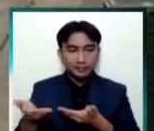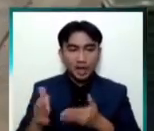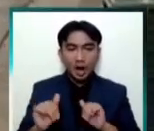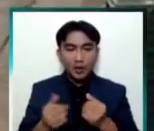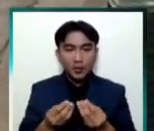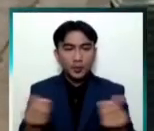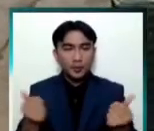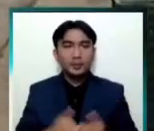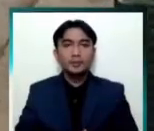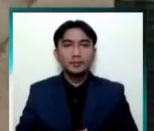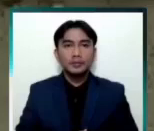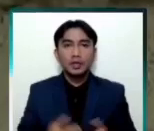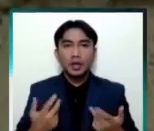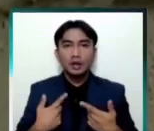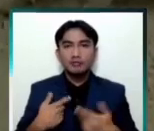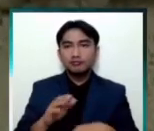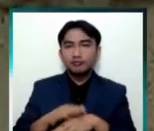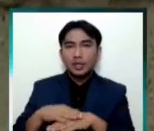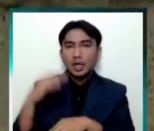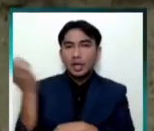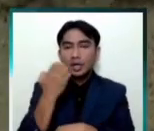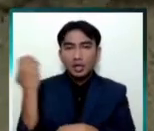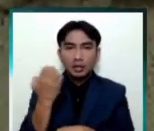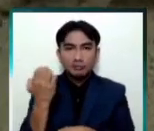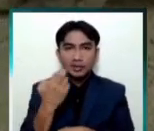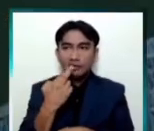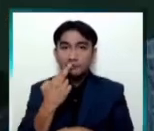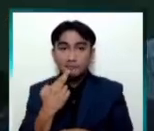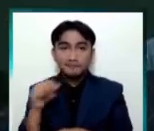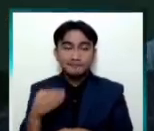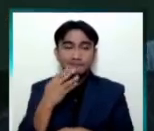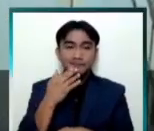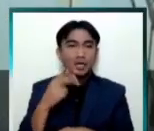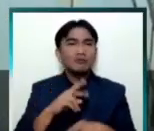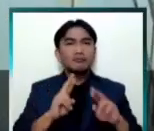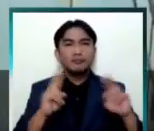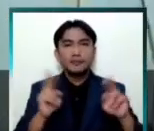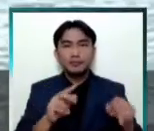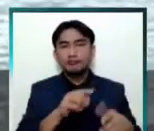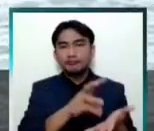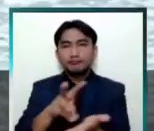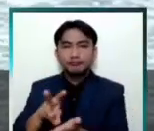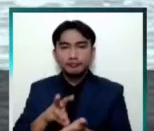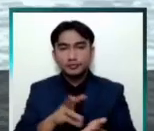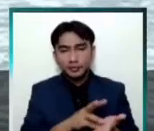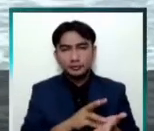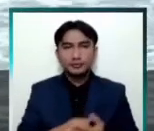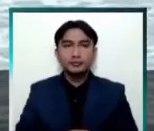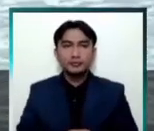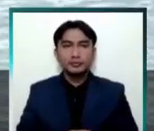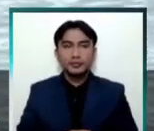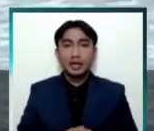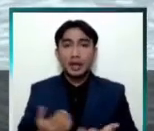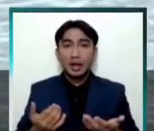naka-red alert status ang Cagayan, kaya nakahanda ng iba't ibang bayan, lalo na ang mga coastal municipality. Simula kagabi,